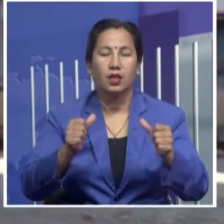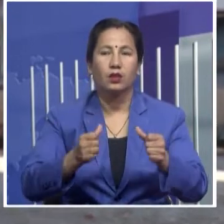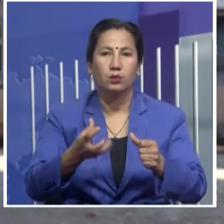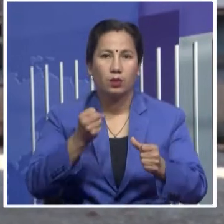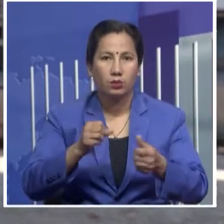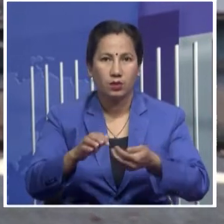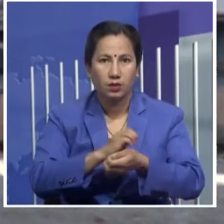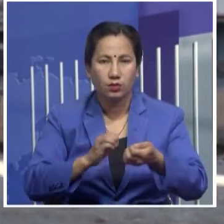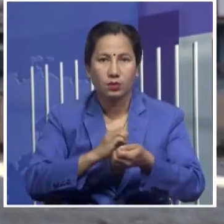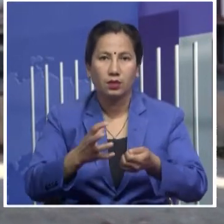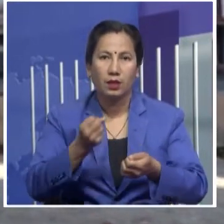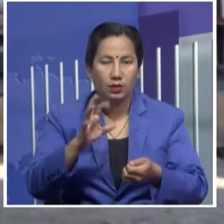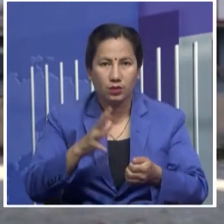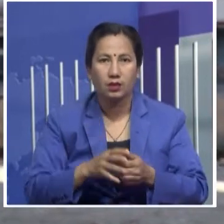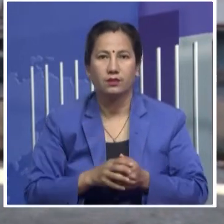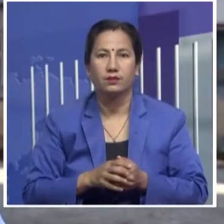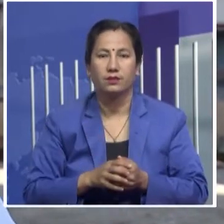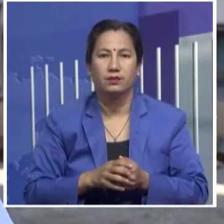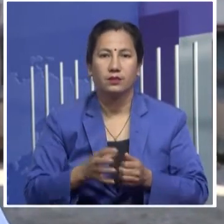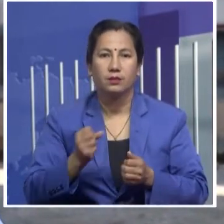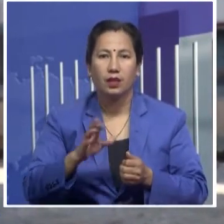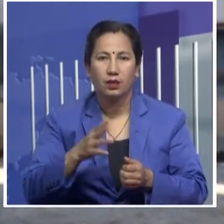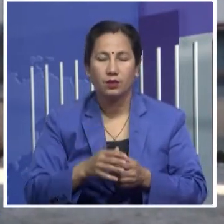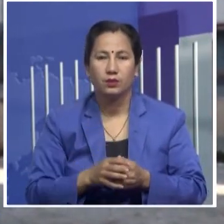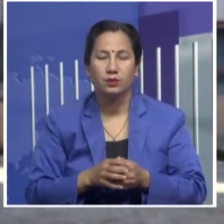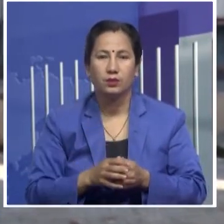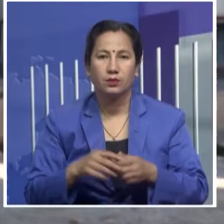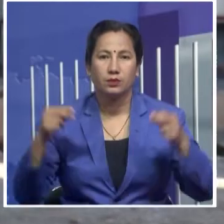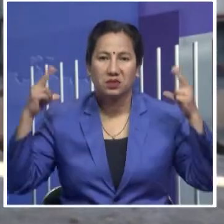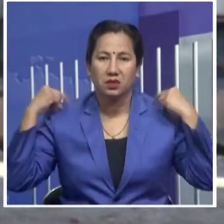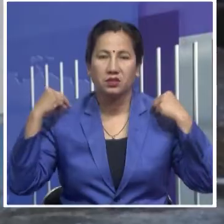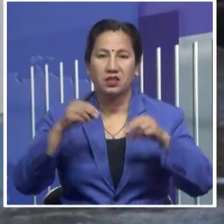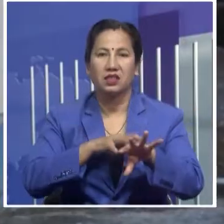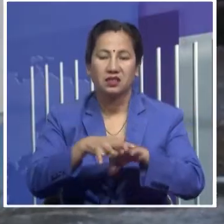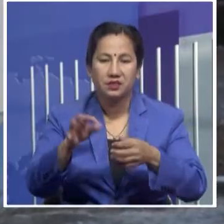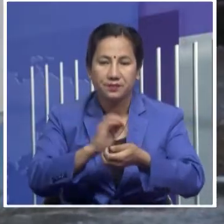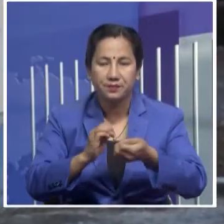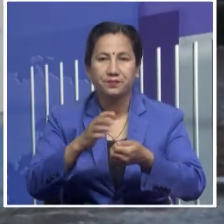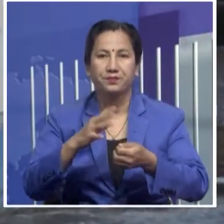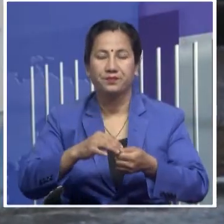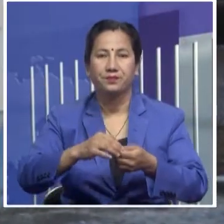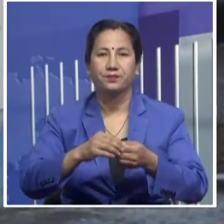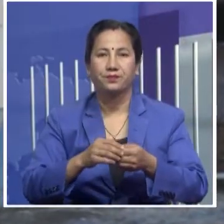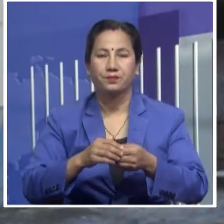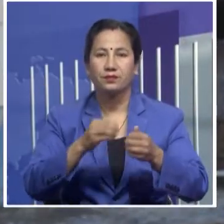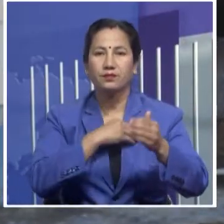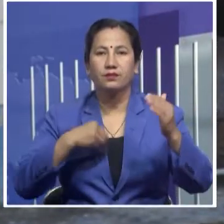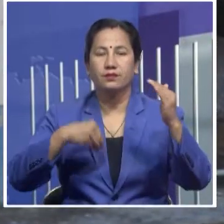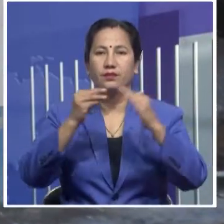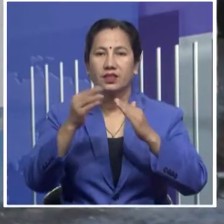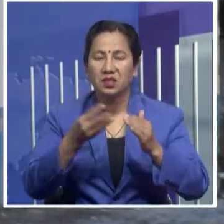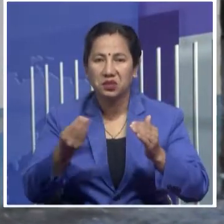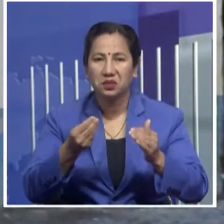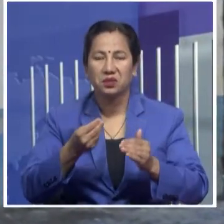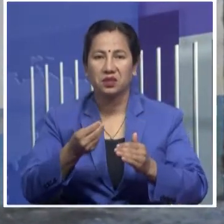खास पाएकै छैन क्या, पाउँदैन। हामीले नर्सिङ चालक त्यति खास सुविधा दिएकै छैन। प्राइभेटहरू हस्पिटलहरूले पनि एकदम थोरै